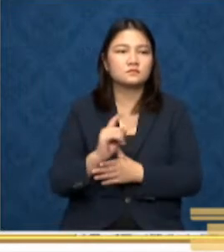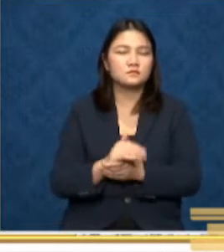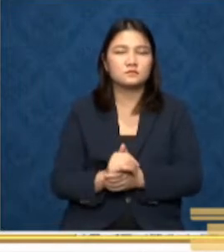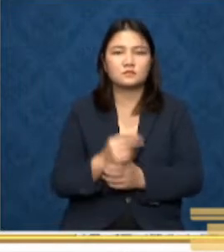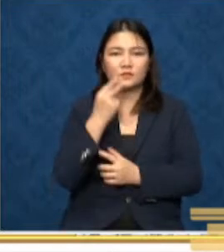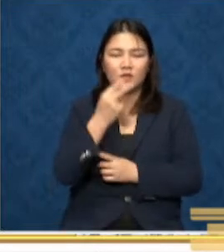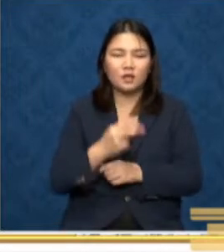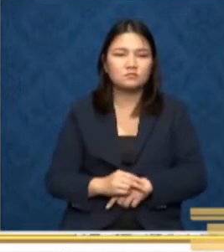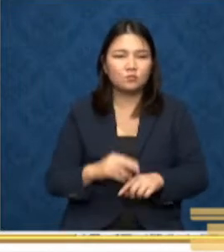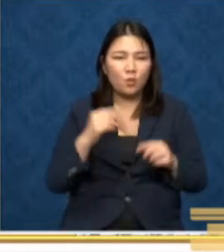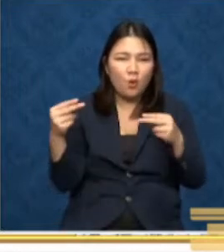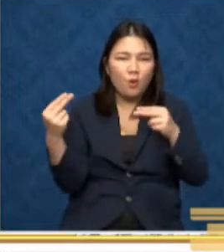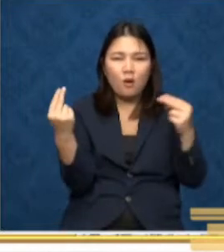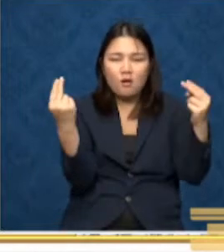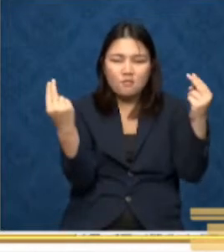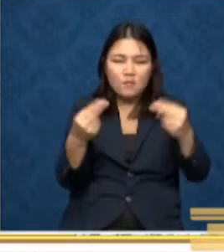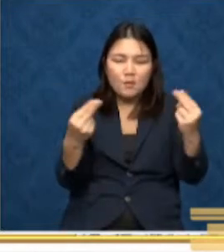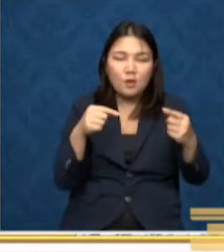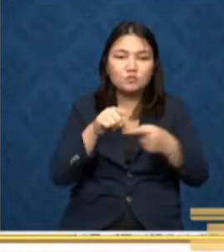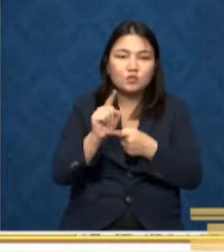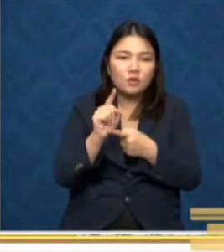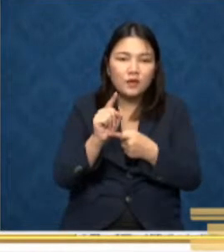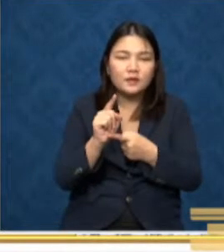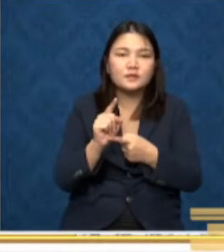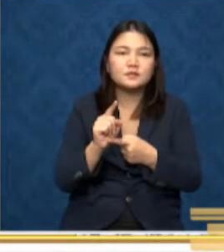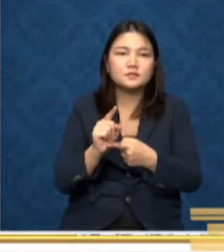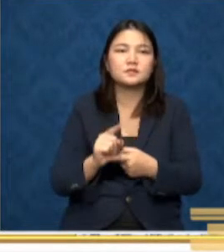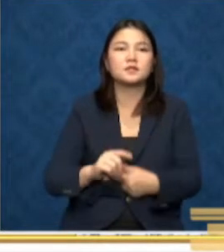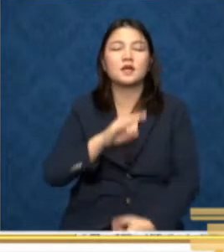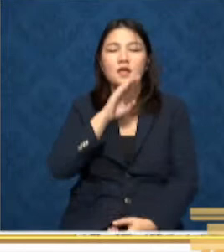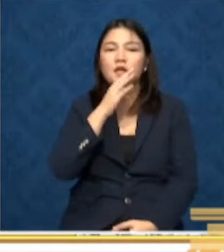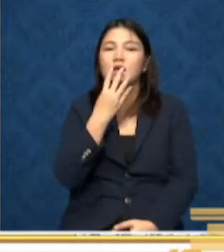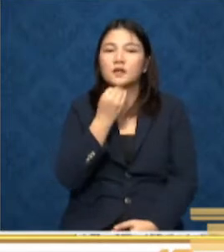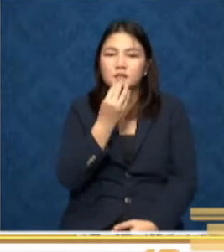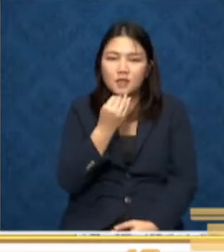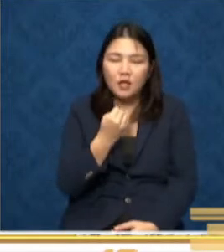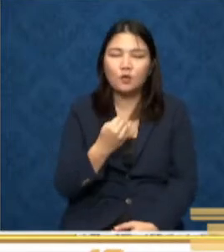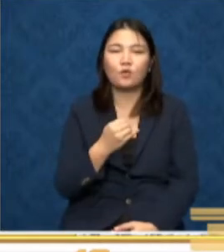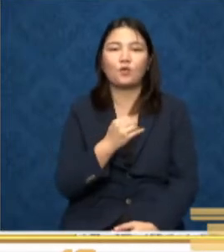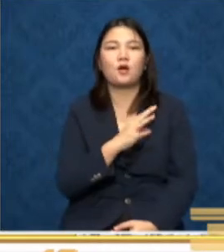แย้งที่ติดอาวุธนะคะในสงครามอิสราเอลและปาเลสไตน์นะคะถ้าท่านได้